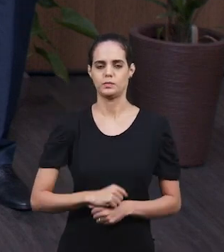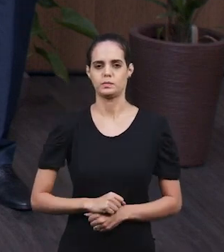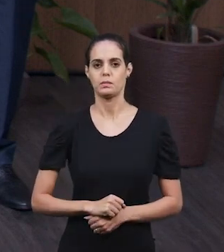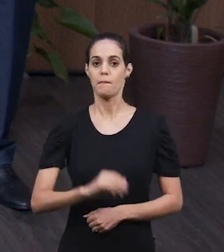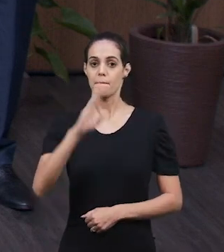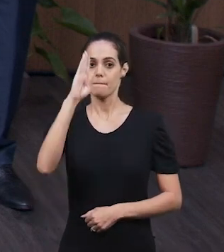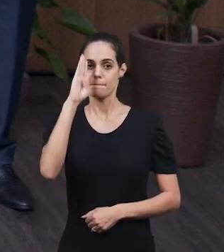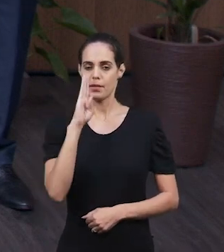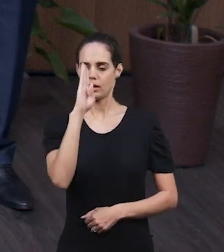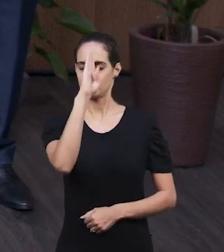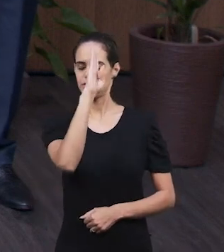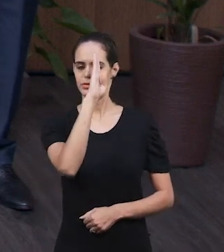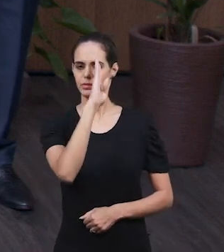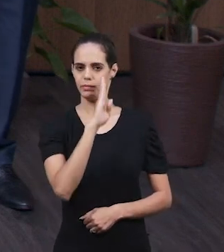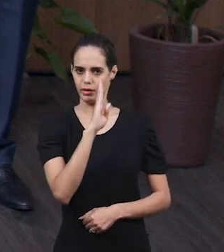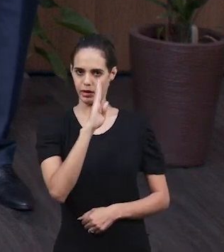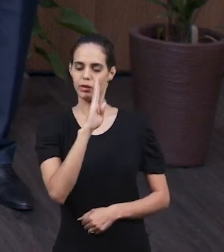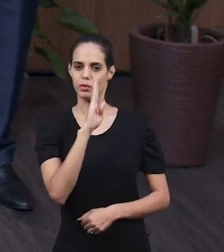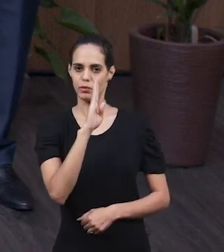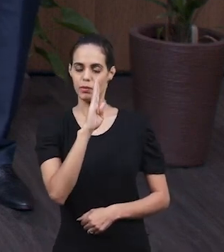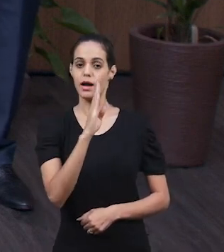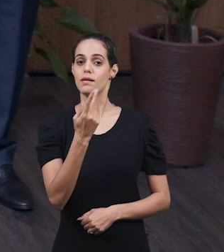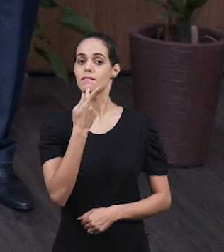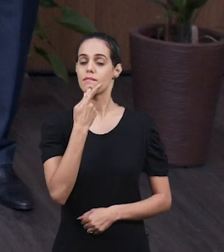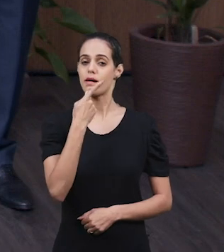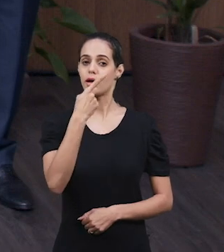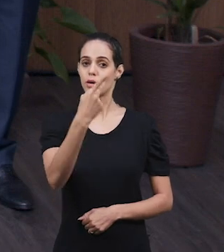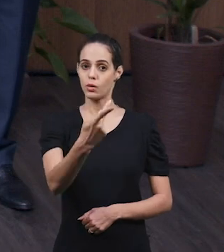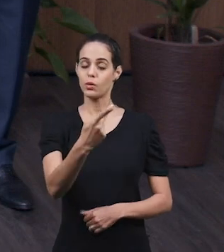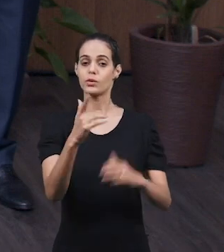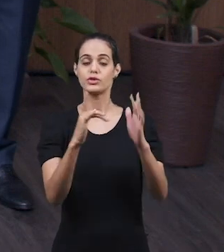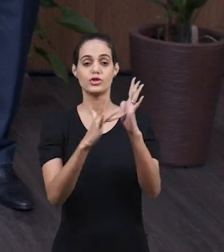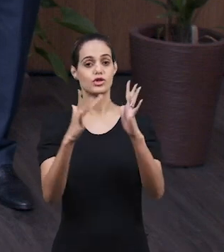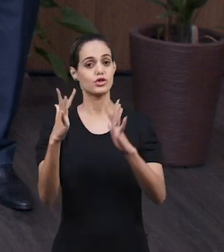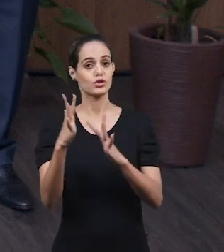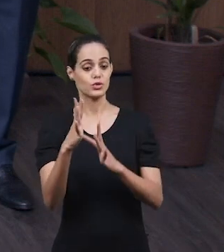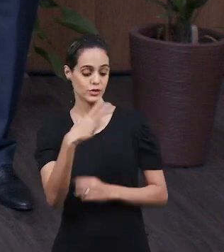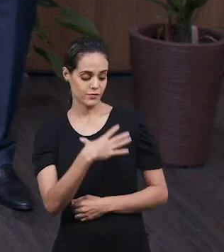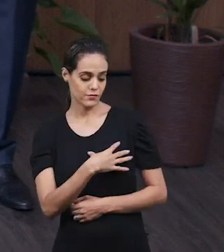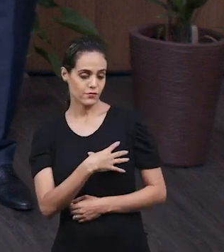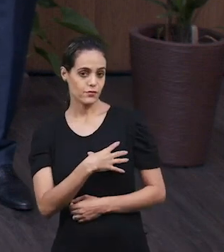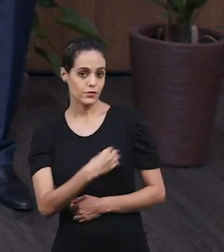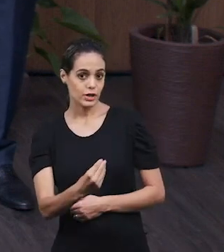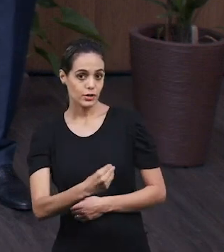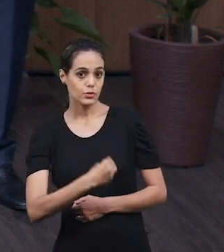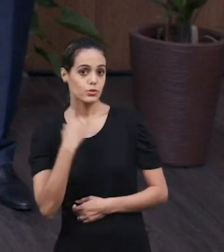Bartimée, et il a fait référence au Seigneur Jésus comme le fils de David,